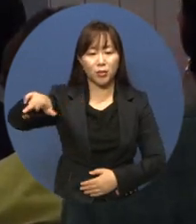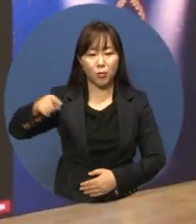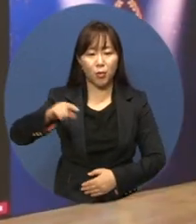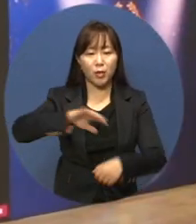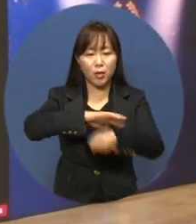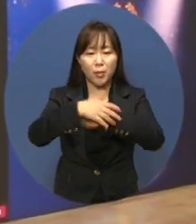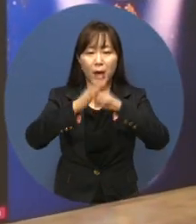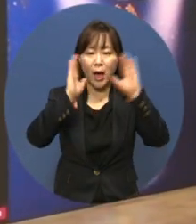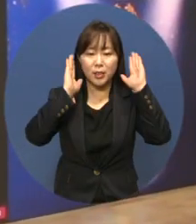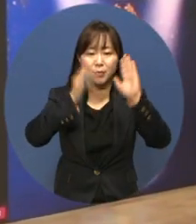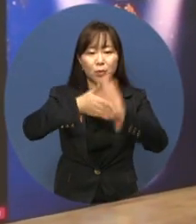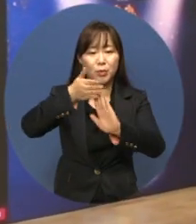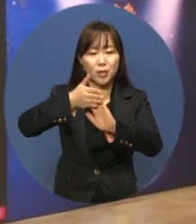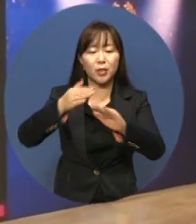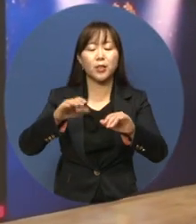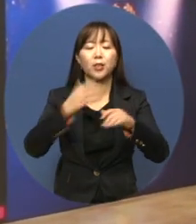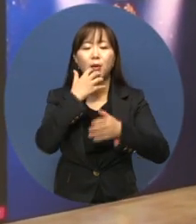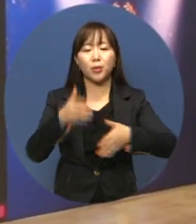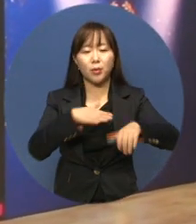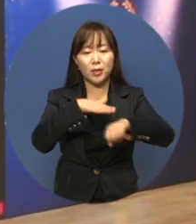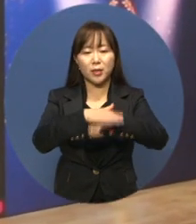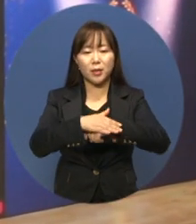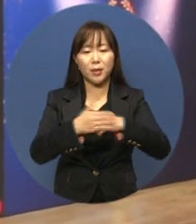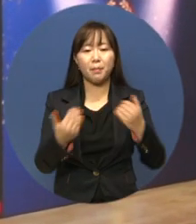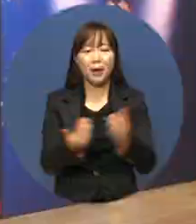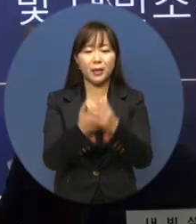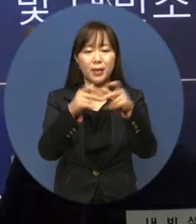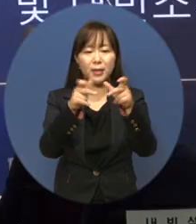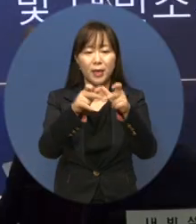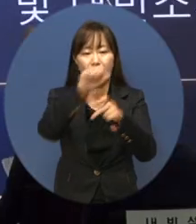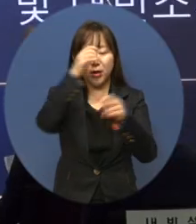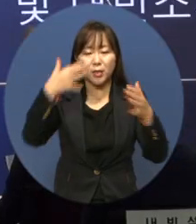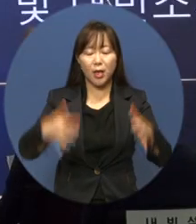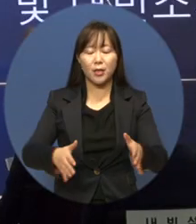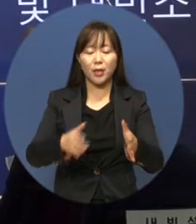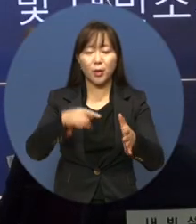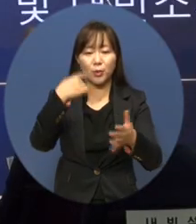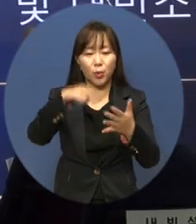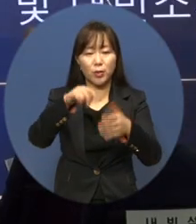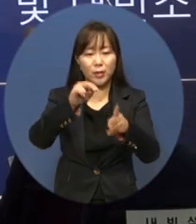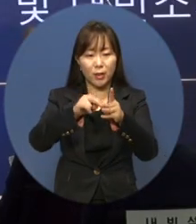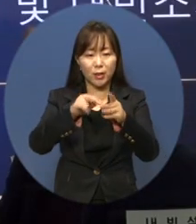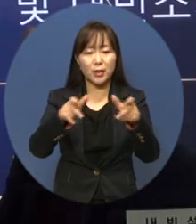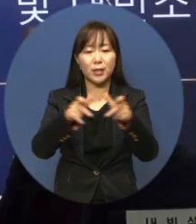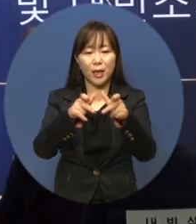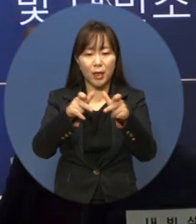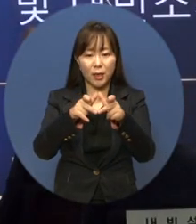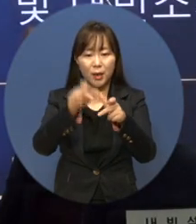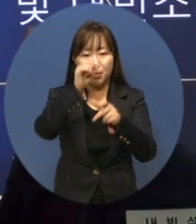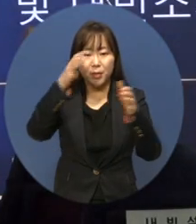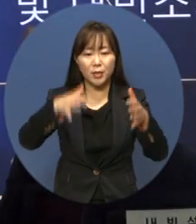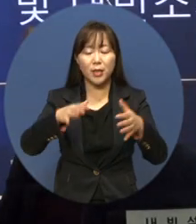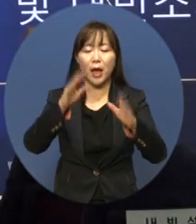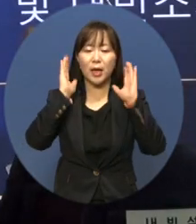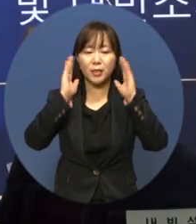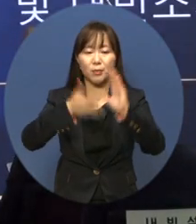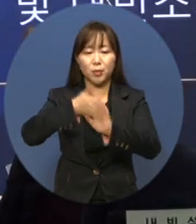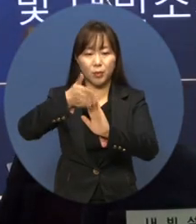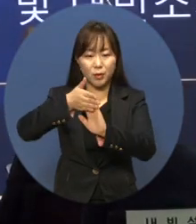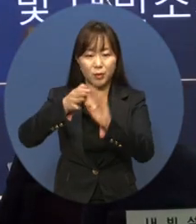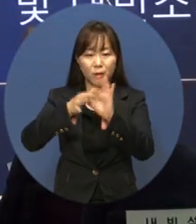학습도시, 경기도형 발달장애인 평생교육센터, 장애인 평생학습도시 선정에 이르기까지